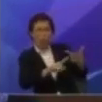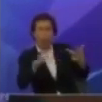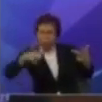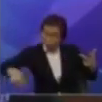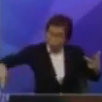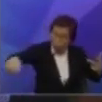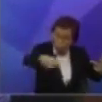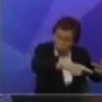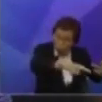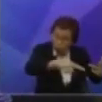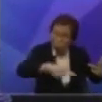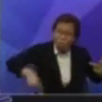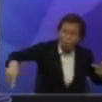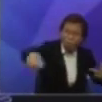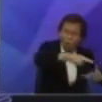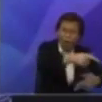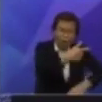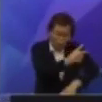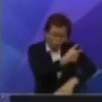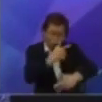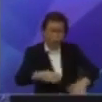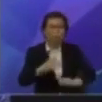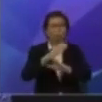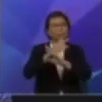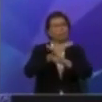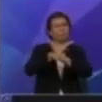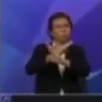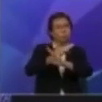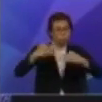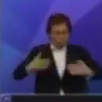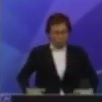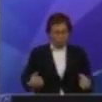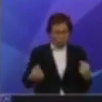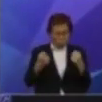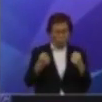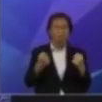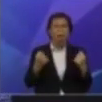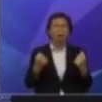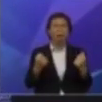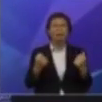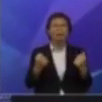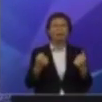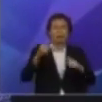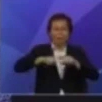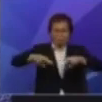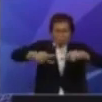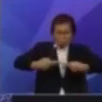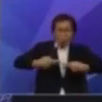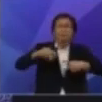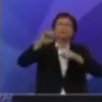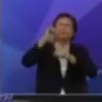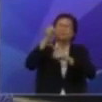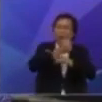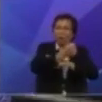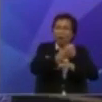sudah disuntik, sudah ada antibodies, pelindung dalam badan kita daripada mudah dijangkit. Jadi situasi insyaAllah